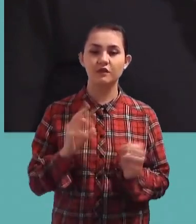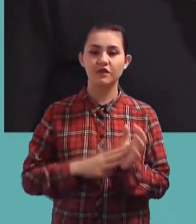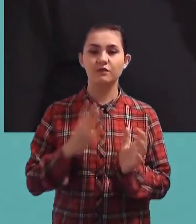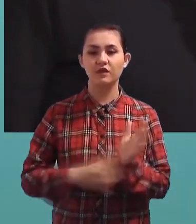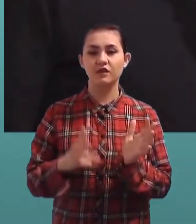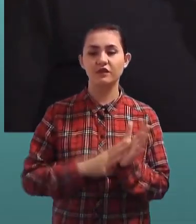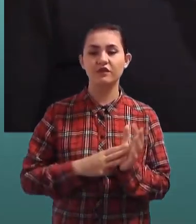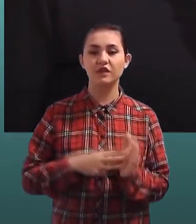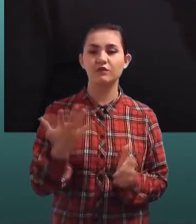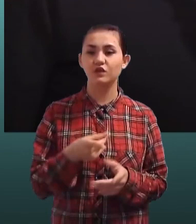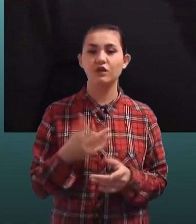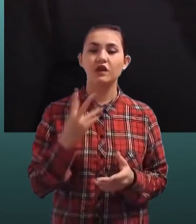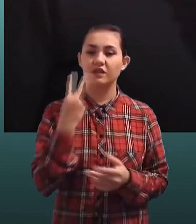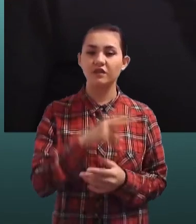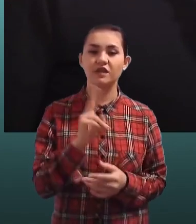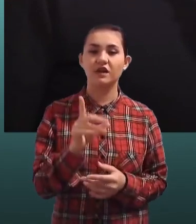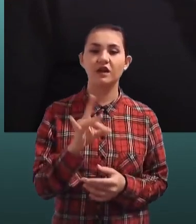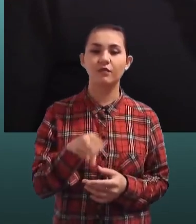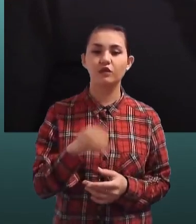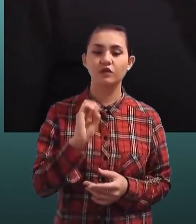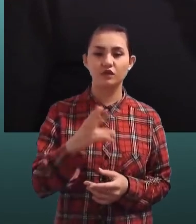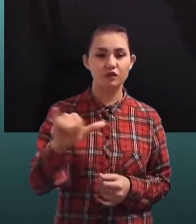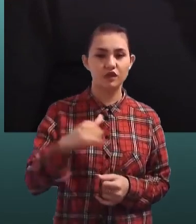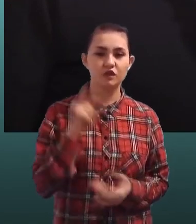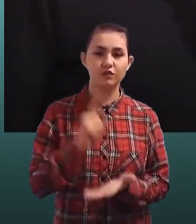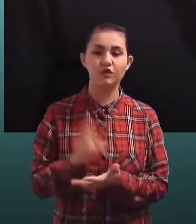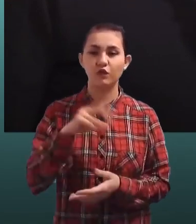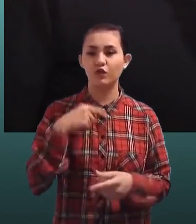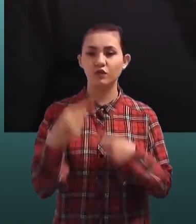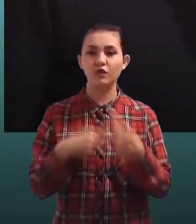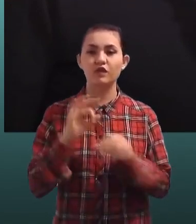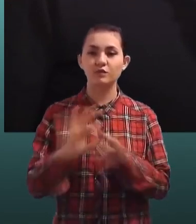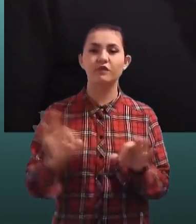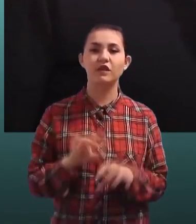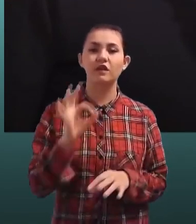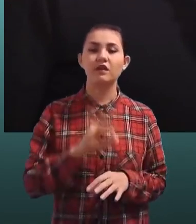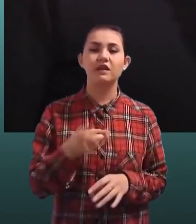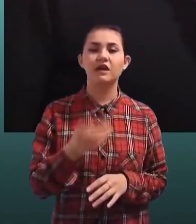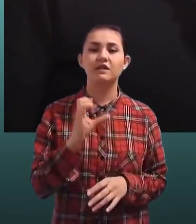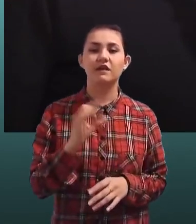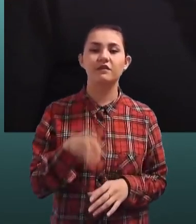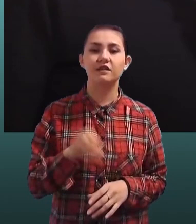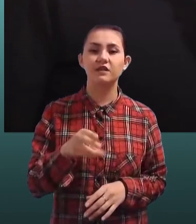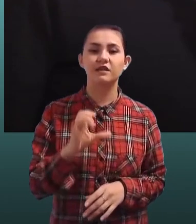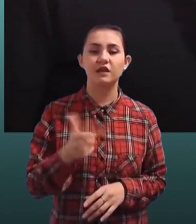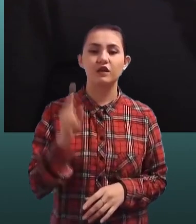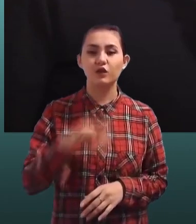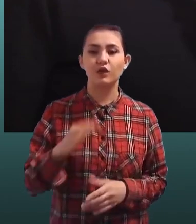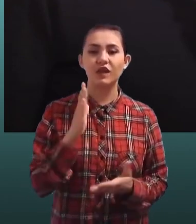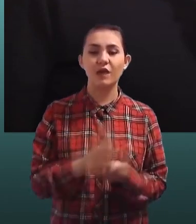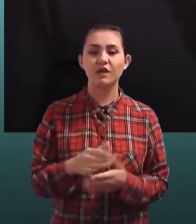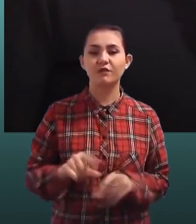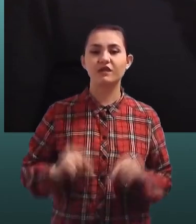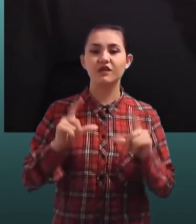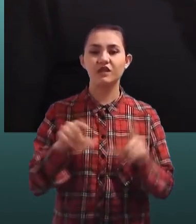050-210-08-98. Якщо ви нас дивитесь з Краматорська, то долучайтесь обов'язково до розмови, розповідайте про те, як ви ставитесь до наміру підвищити